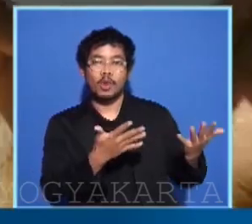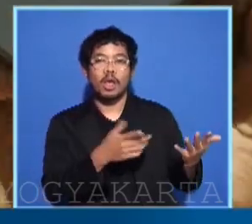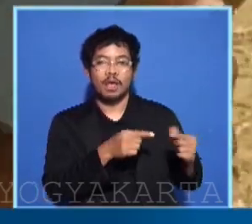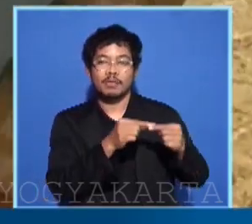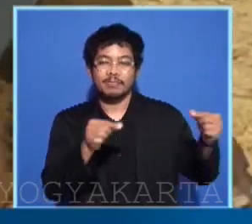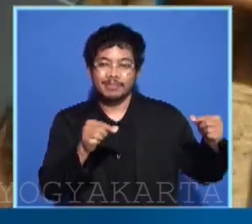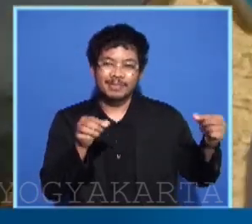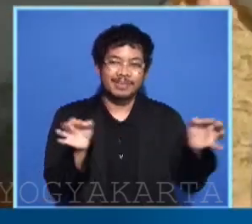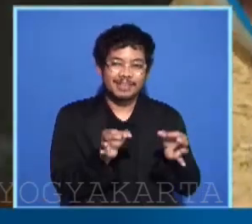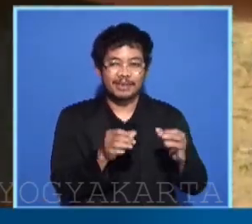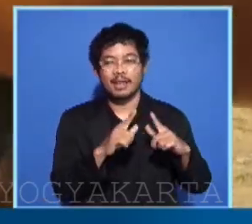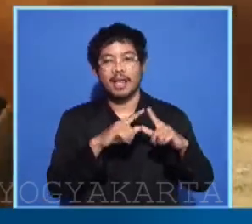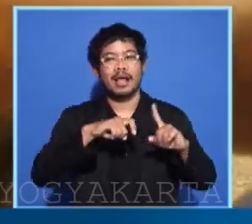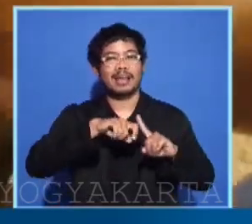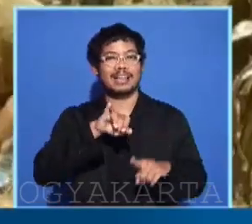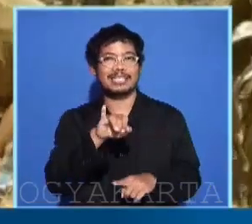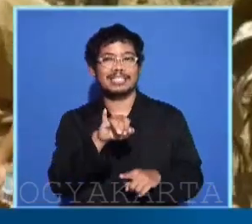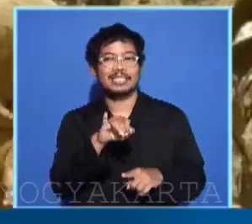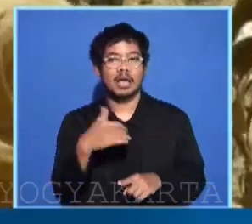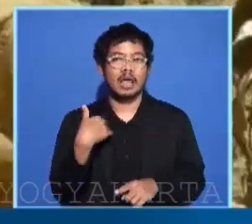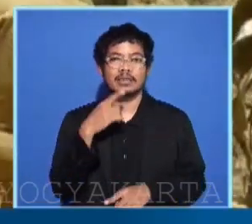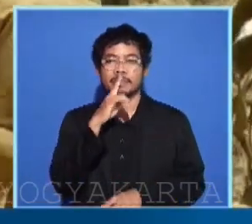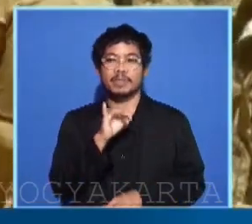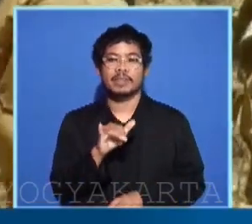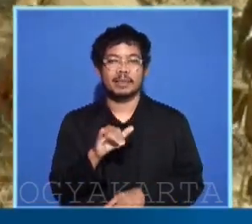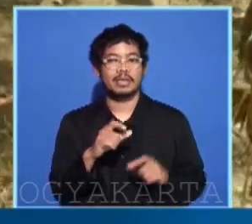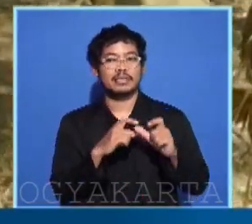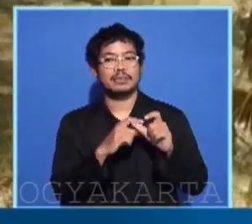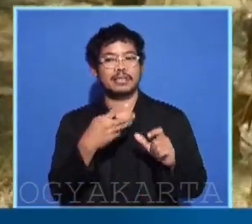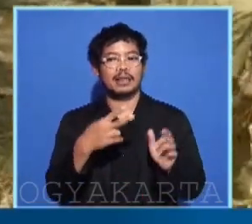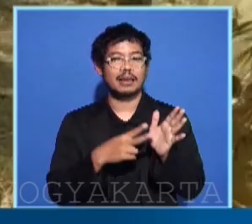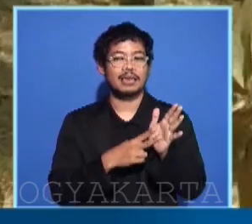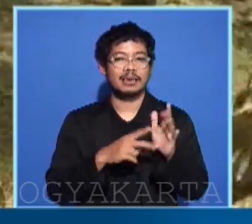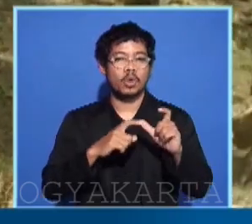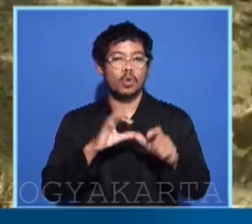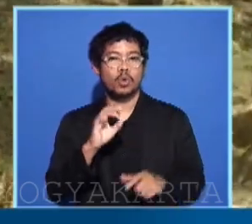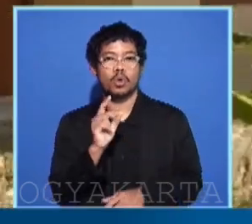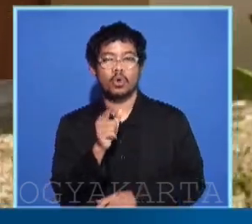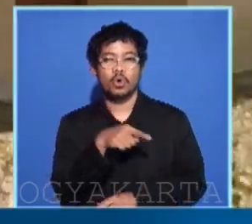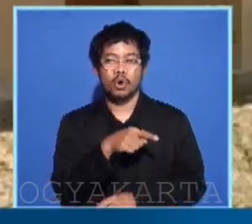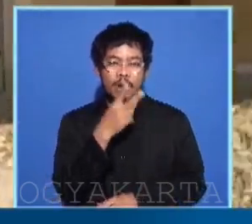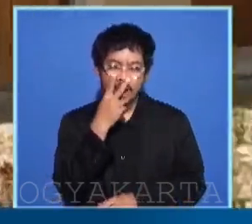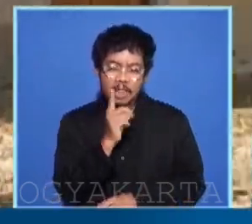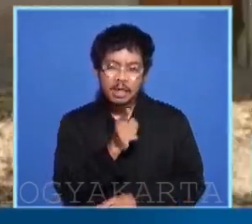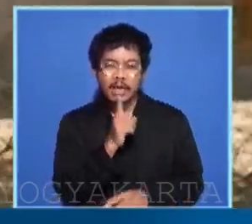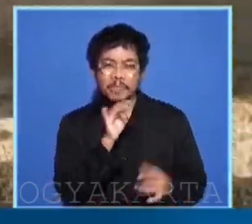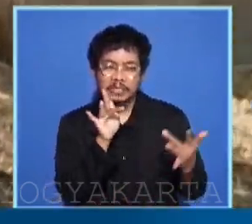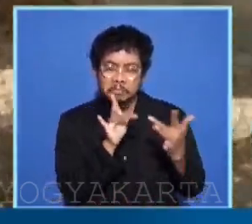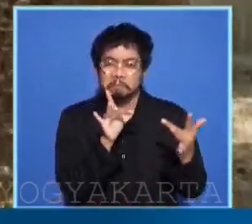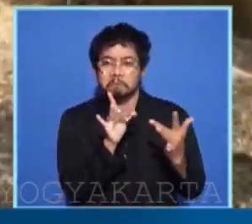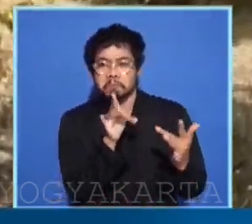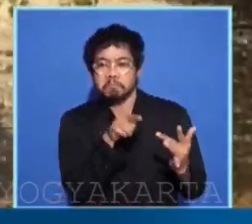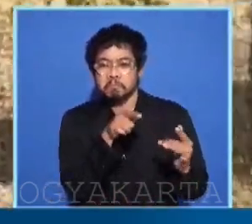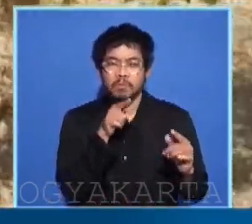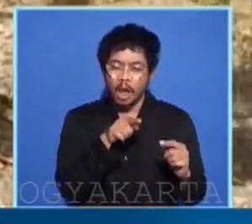aki dan komponen sensornya pengecekan dan perawatan dinilai penting dilakukan guna memastikan fungsi alat tersebut sekaligus